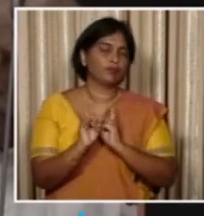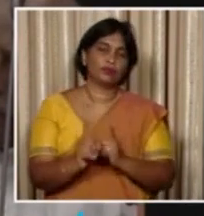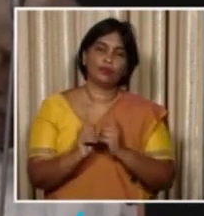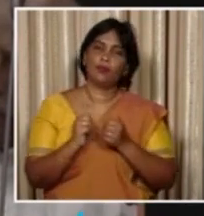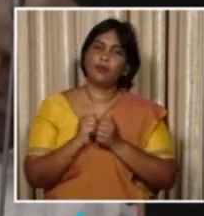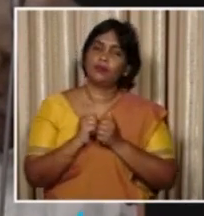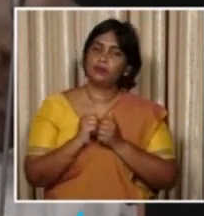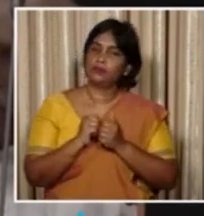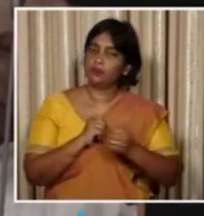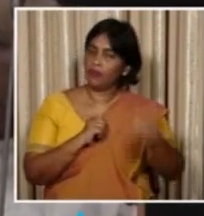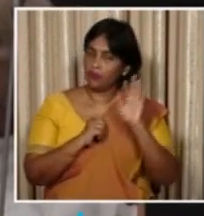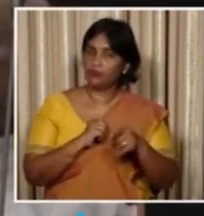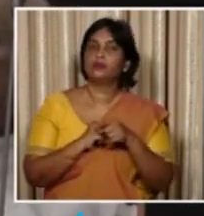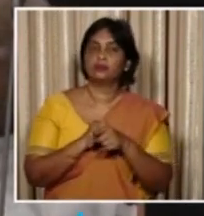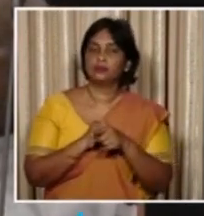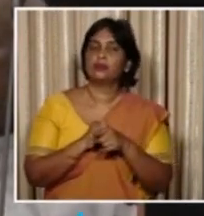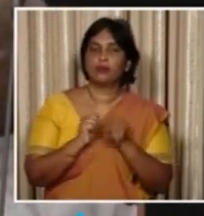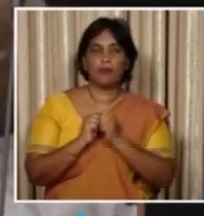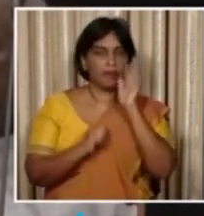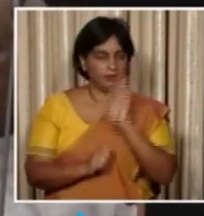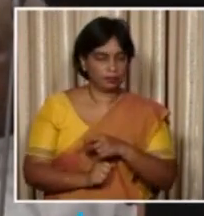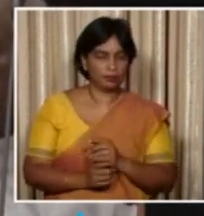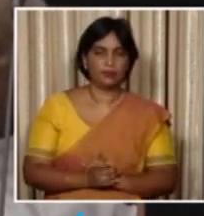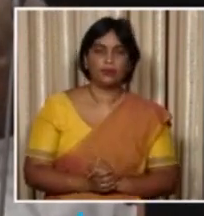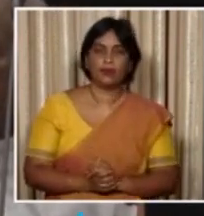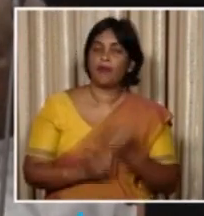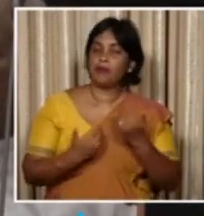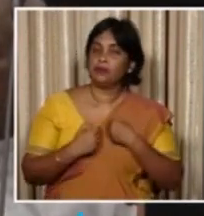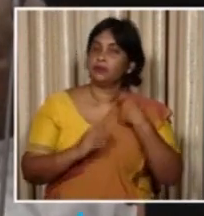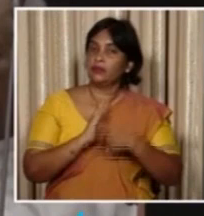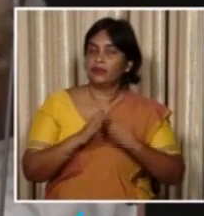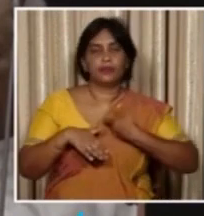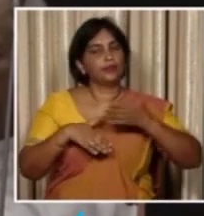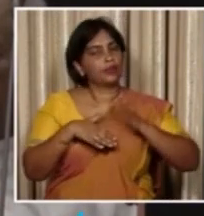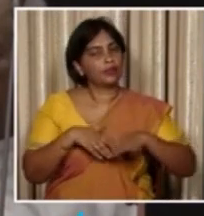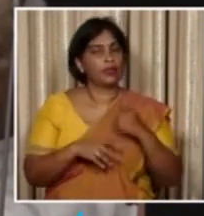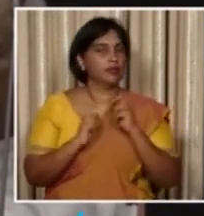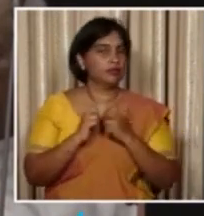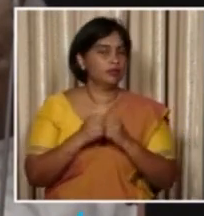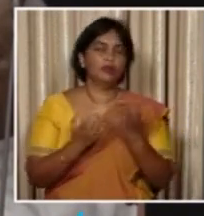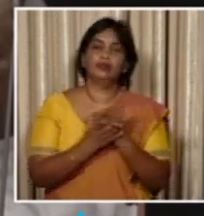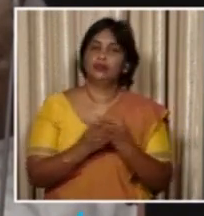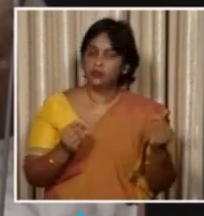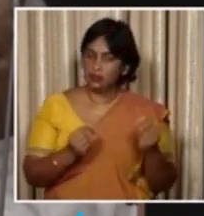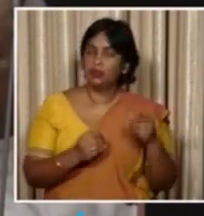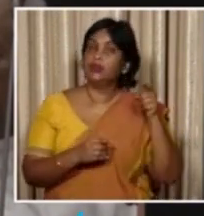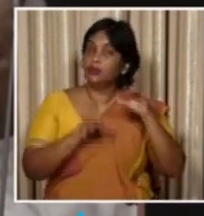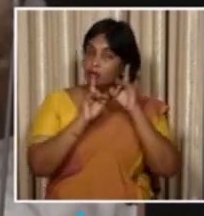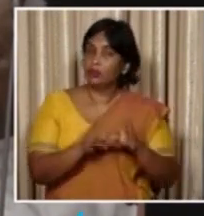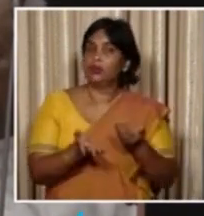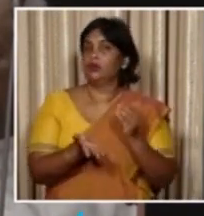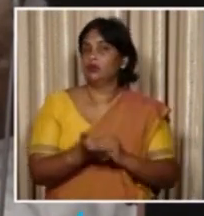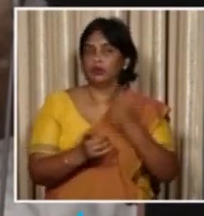ක්‍රියා ඉදිරියට ගෙන යාමට කටයුතු කළ යුතු වෙනවා. අප රට මුහුණ දී තිබෙන අර්බුදය විසඳීමටත් යළිත්